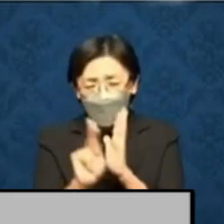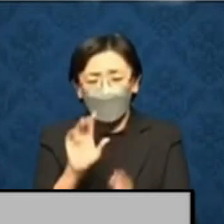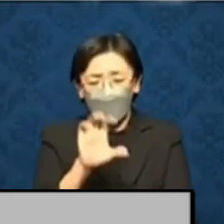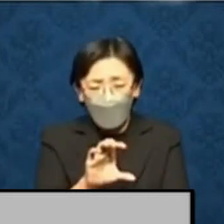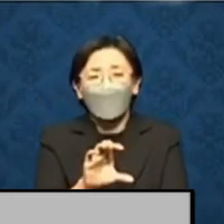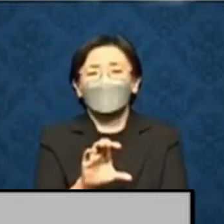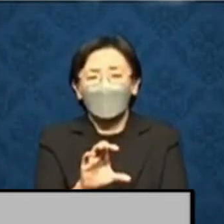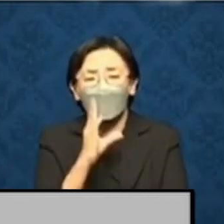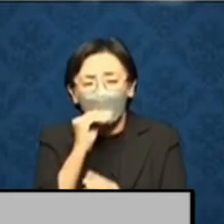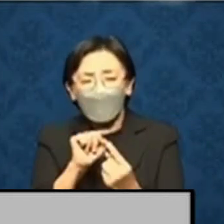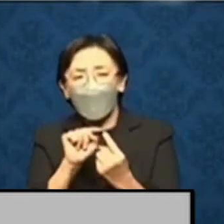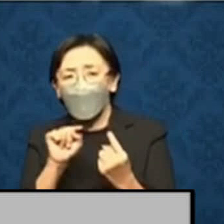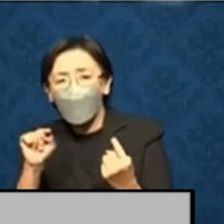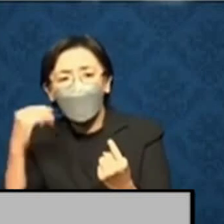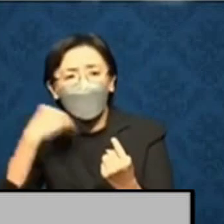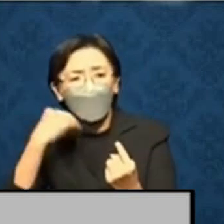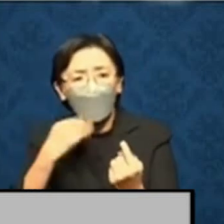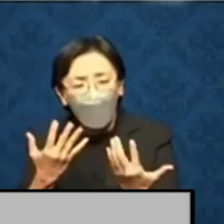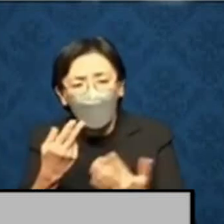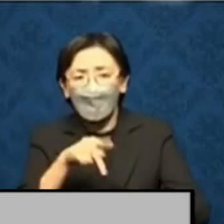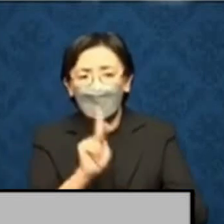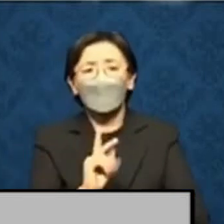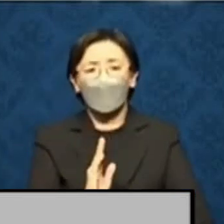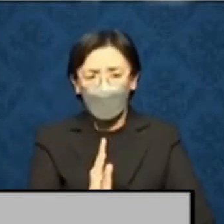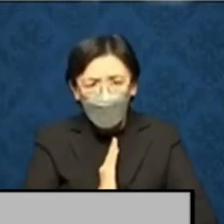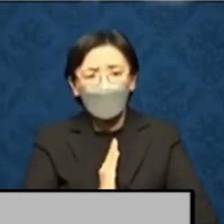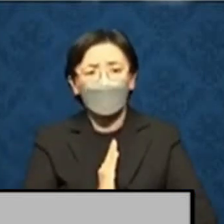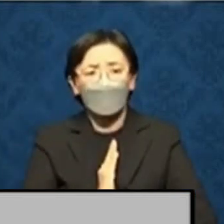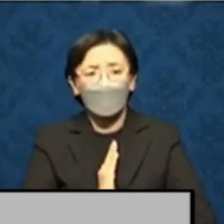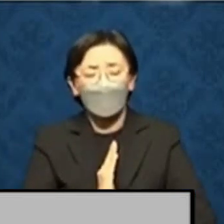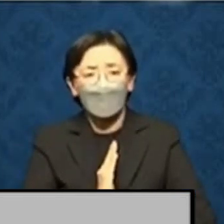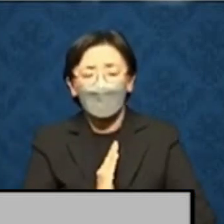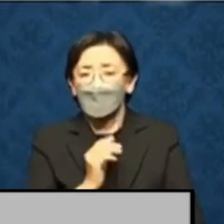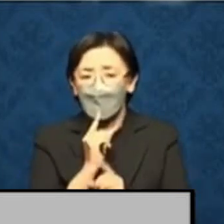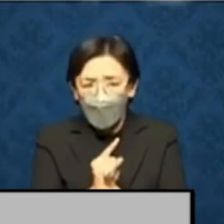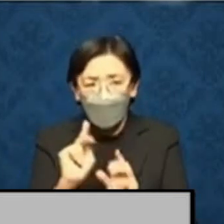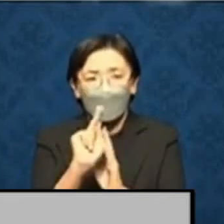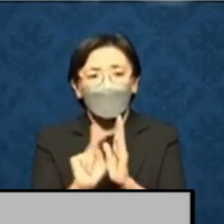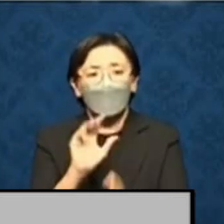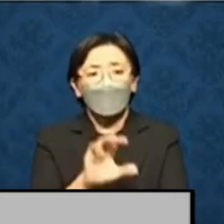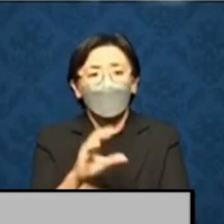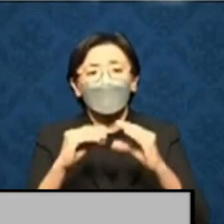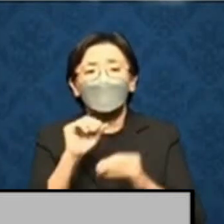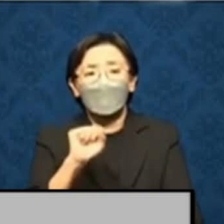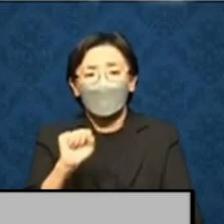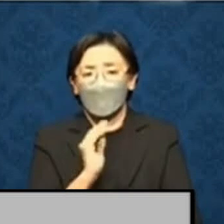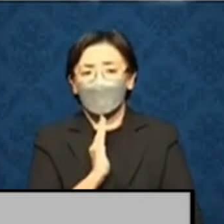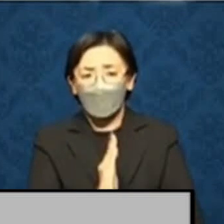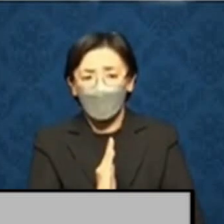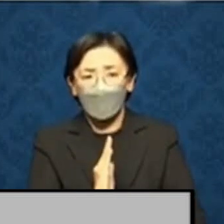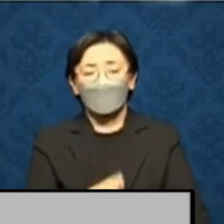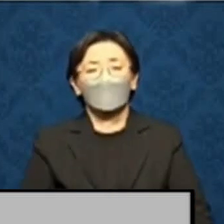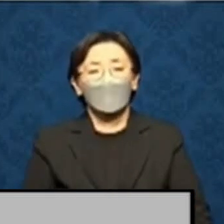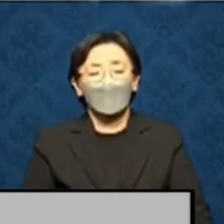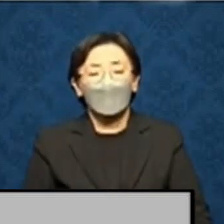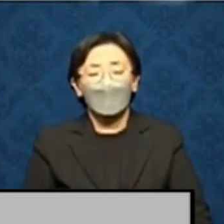มมาหลายครั้งแล้วท่านประธานต้องเป็นกลางต้องปฏิบัติตามข้อบังคับของสภาผู้แทนราษฎรอย่างเคร่งครัด